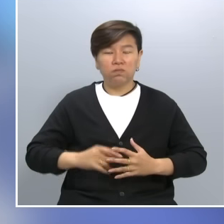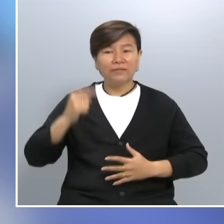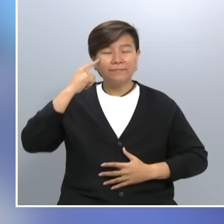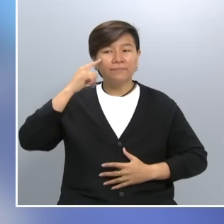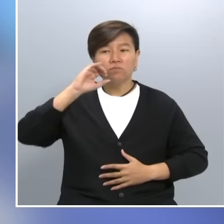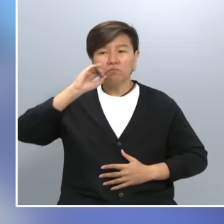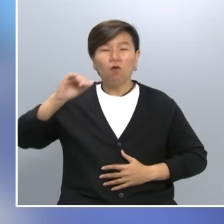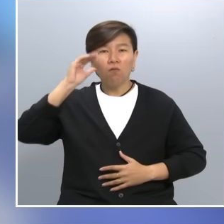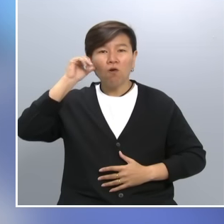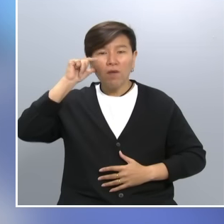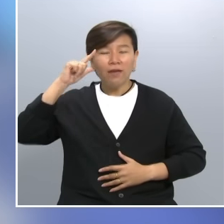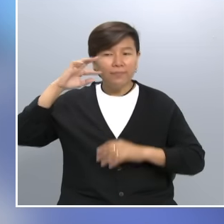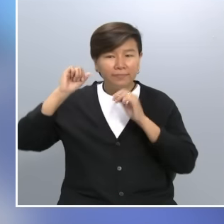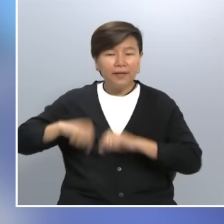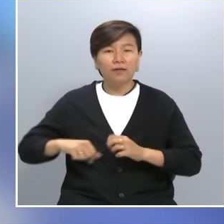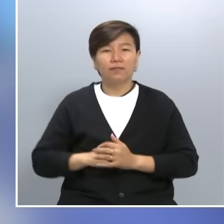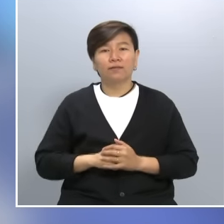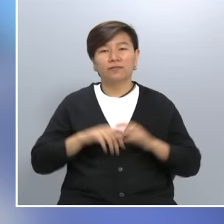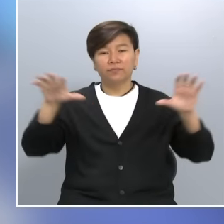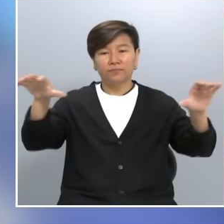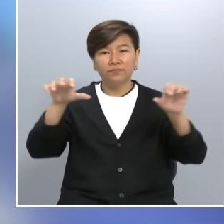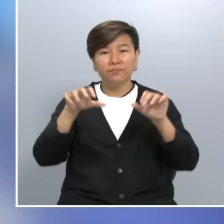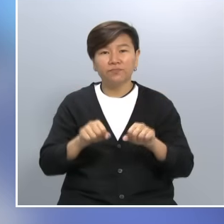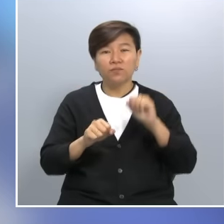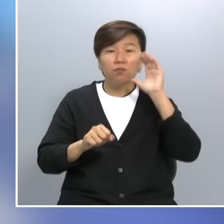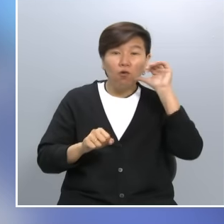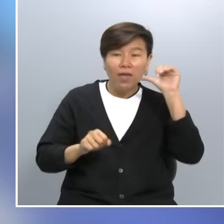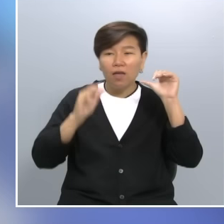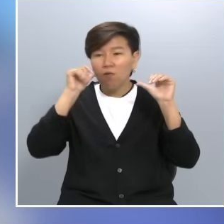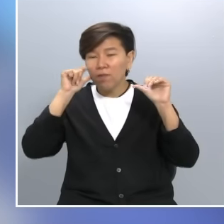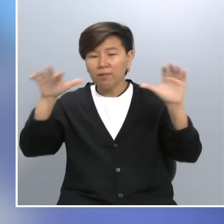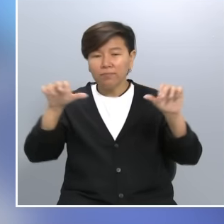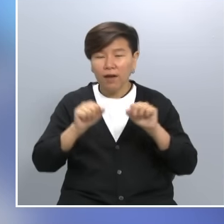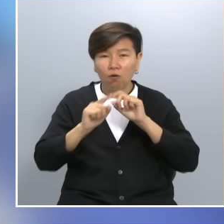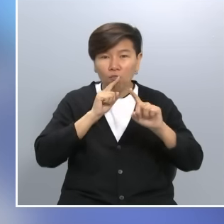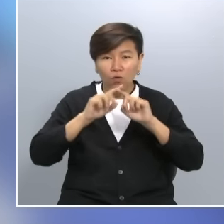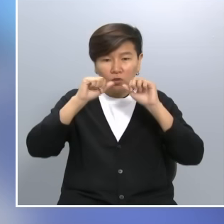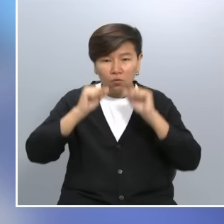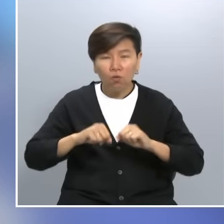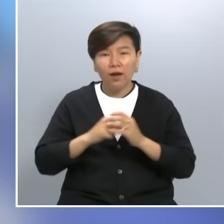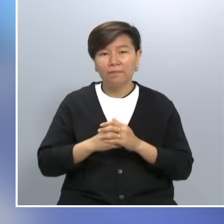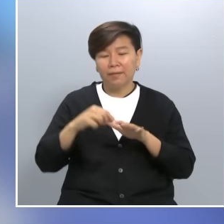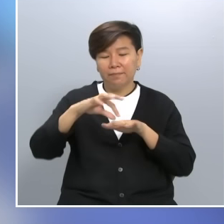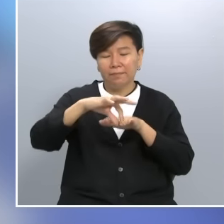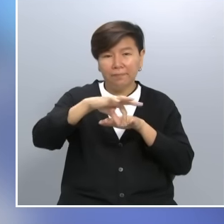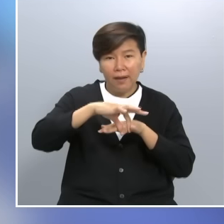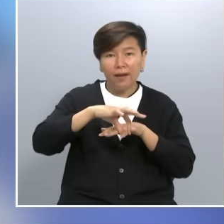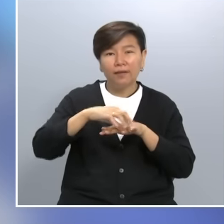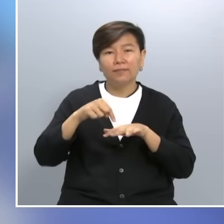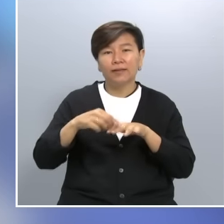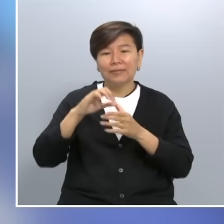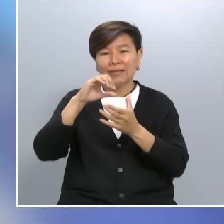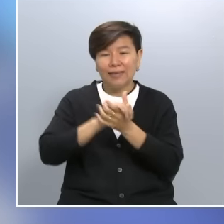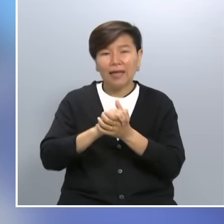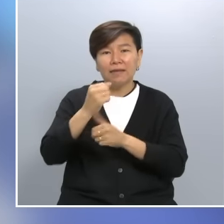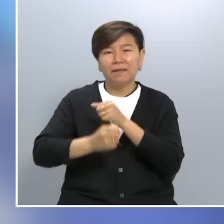กับแม่ค่ะแล้วผู้ใหญ่ของทั้ง 2ฝ่ายก็เลยมาพูดคุยตกลงกันจะทำพิธีมั่นหมายกันแล้วก็แต่งงานตอนปี